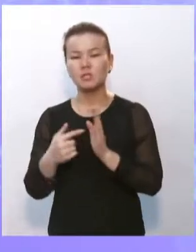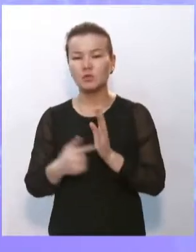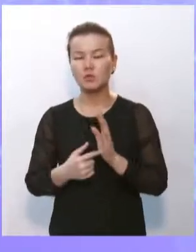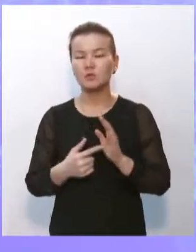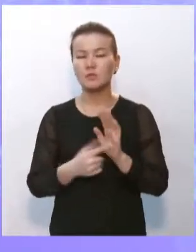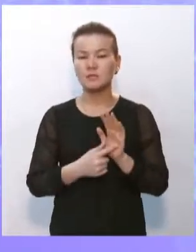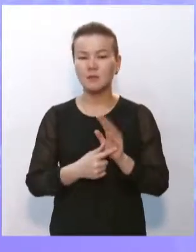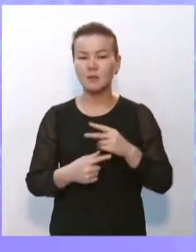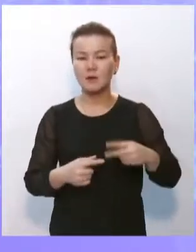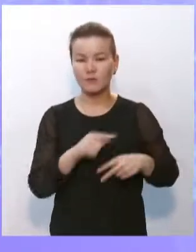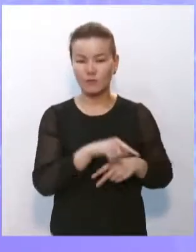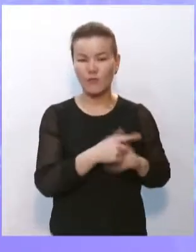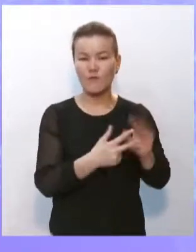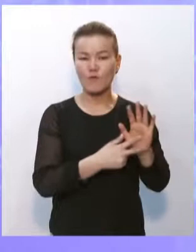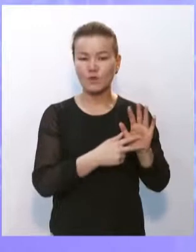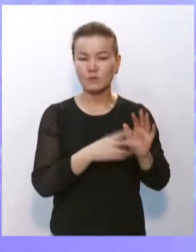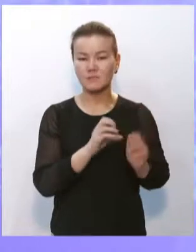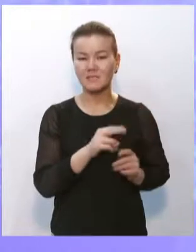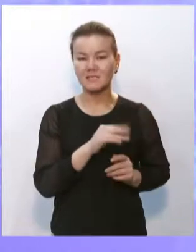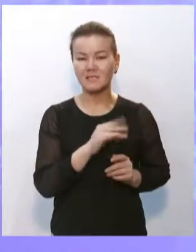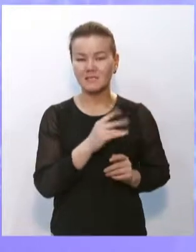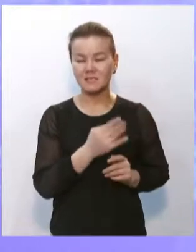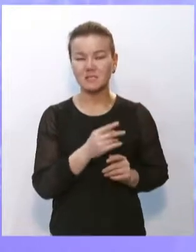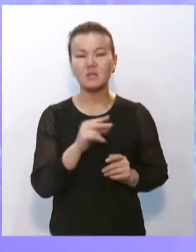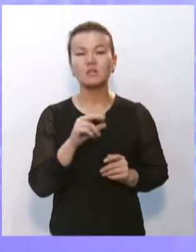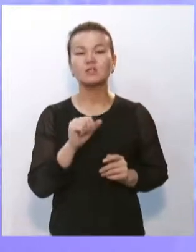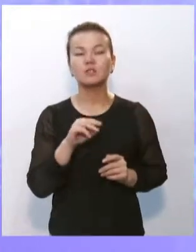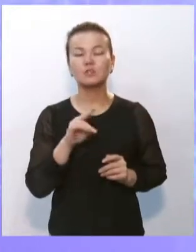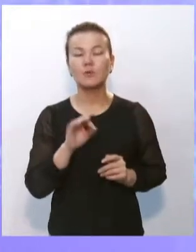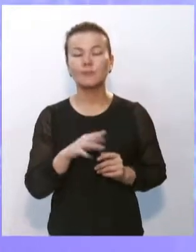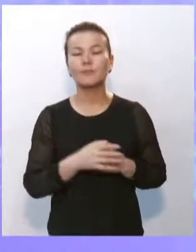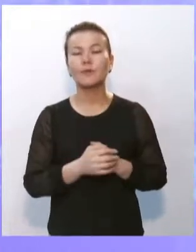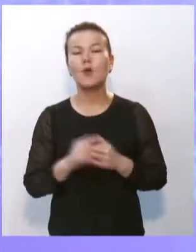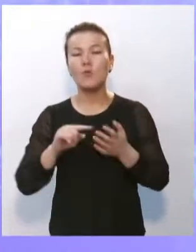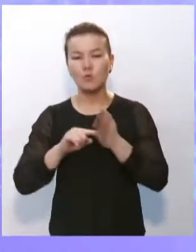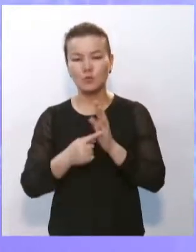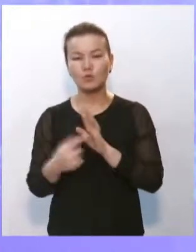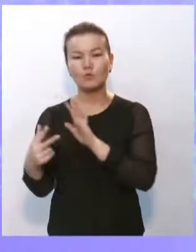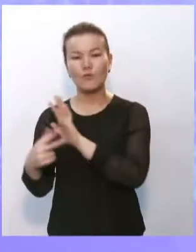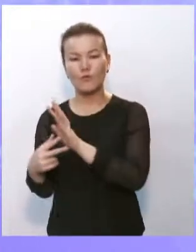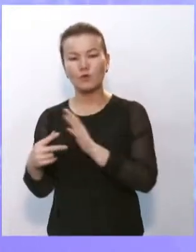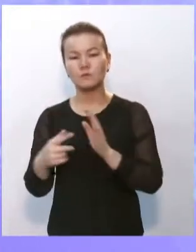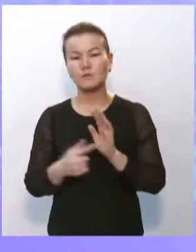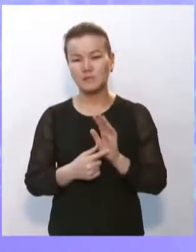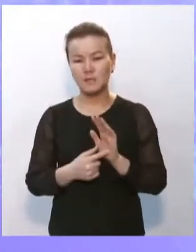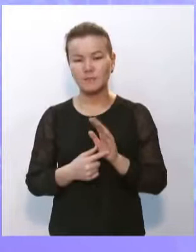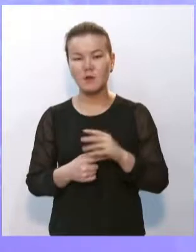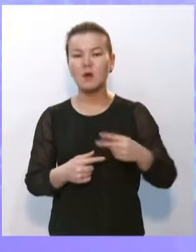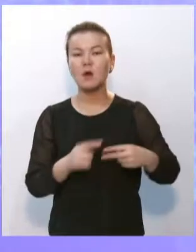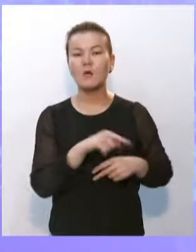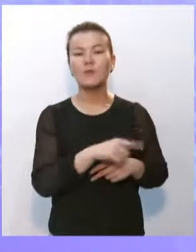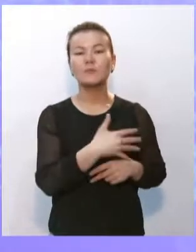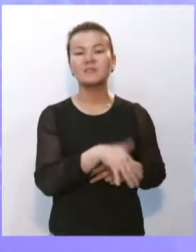получу 8 единиц в частным умножим 8 на 7 получу